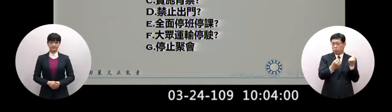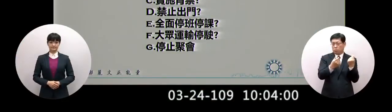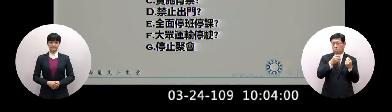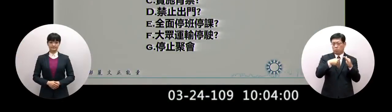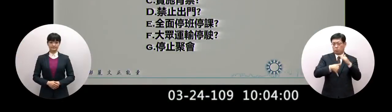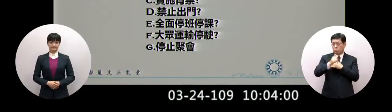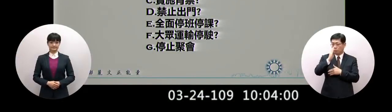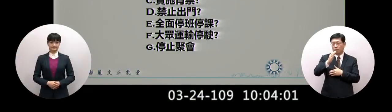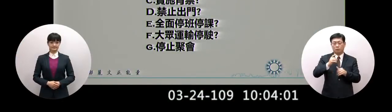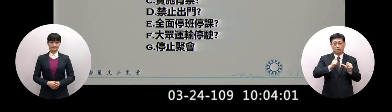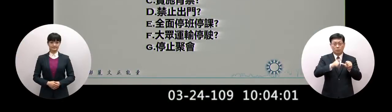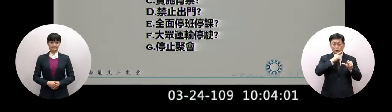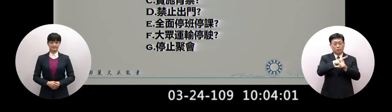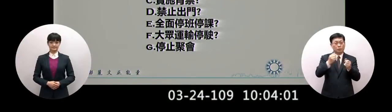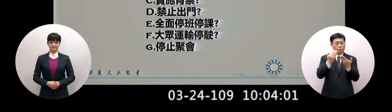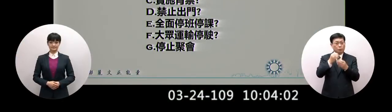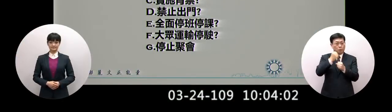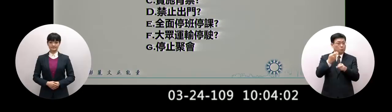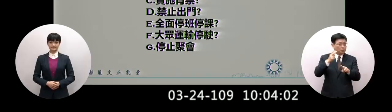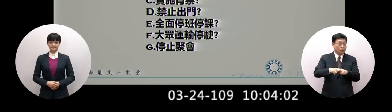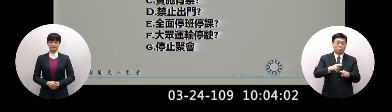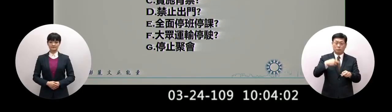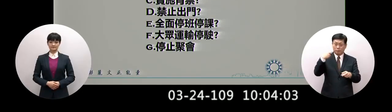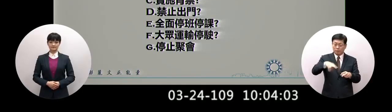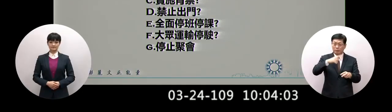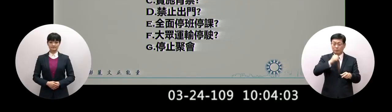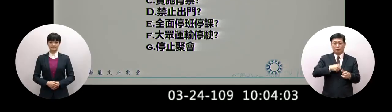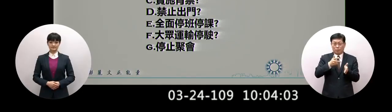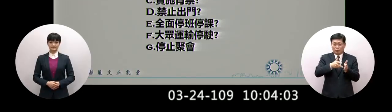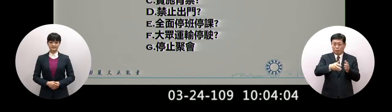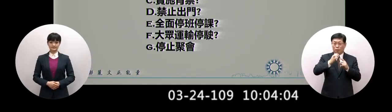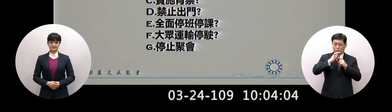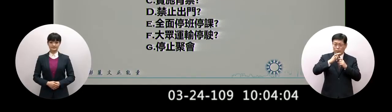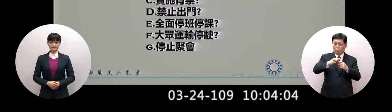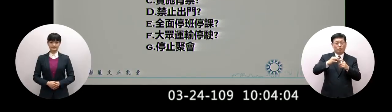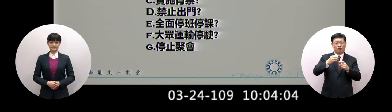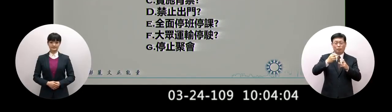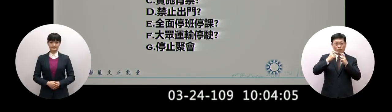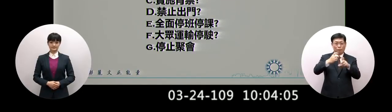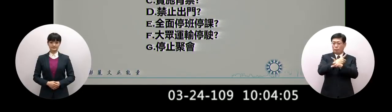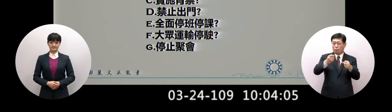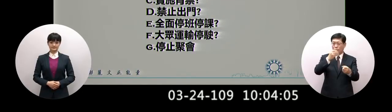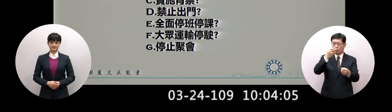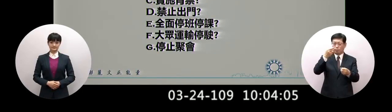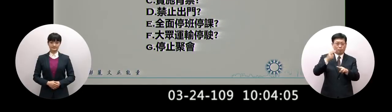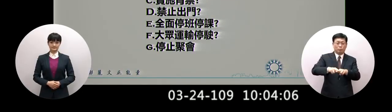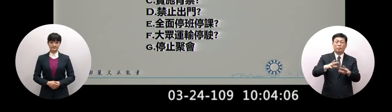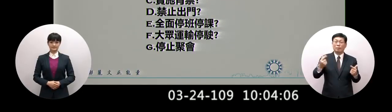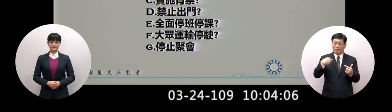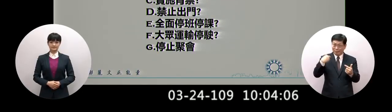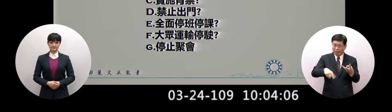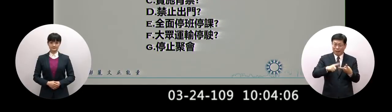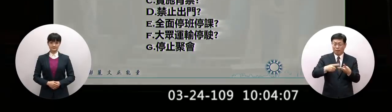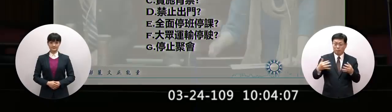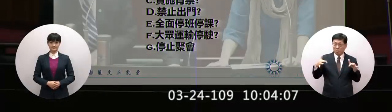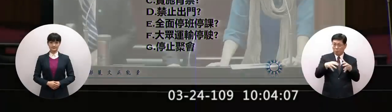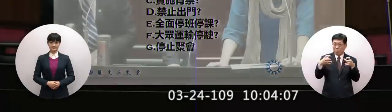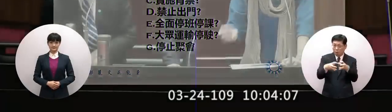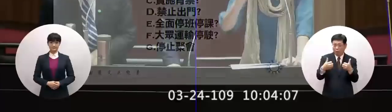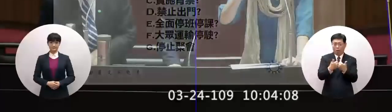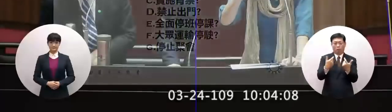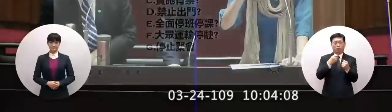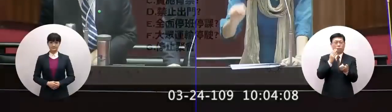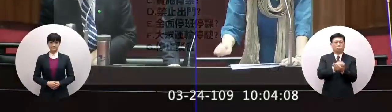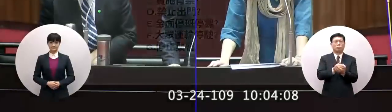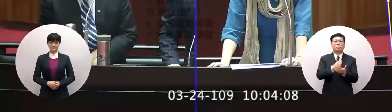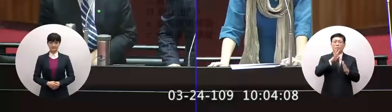的，全面的停班停课不用讲，还有大众运输全面的停止，甚至于像我刚刚说的停止聚会，今天英国也宣